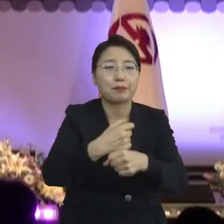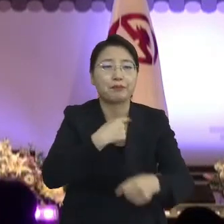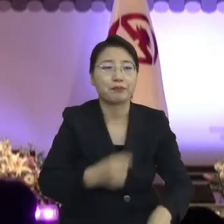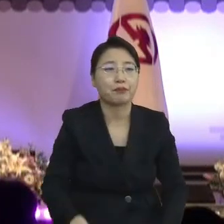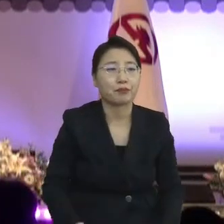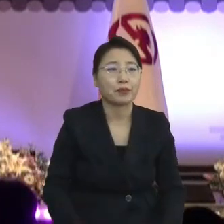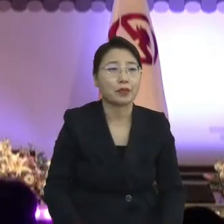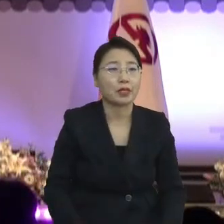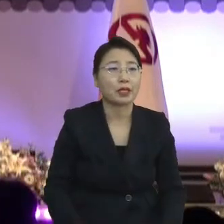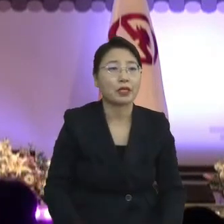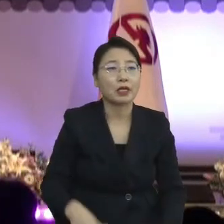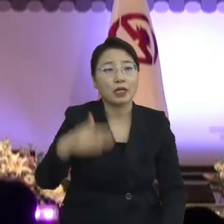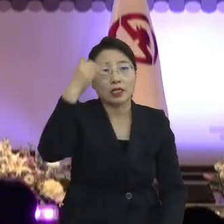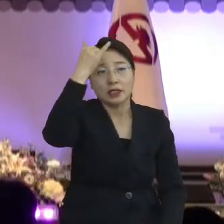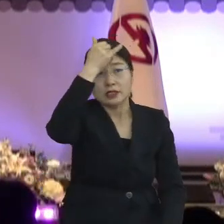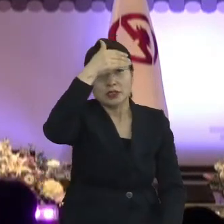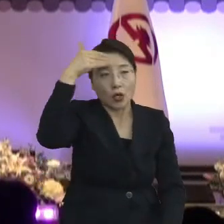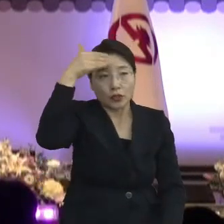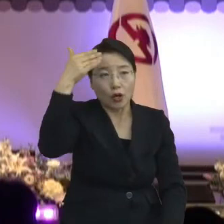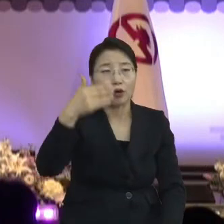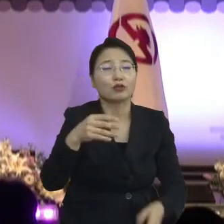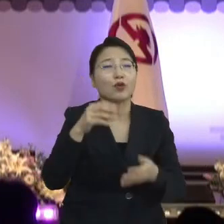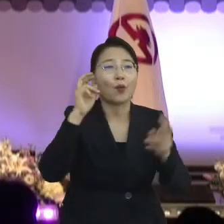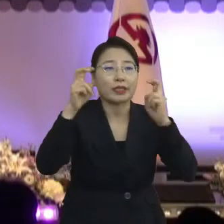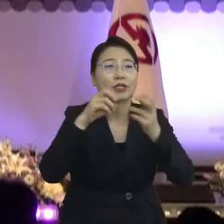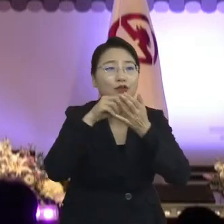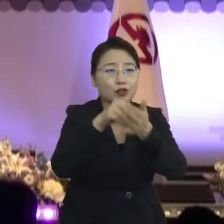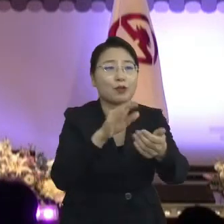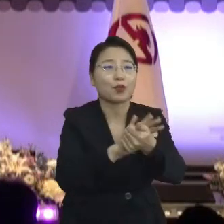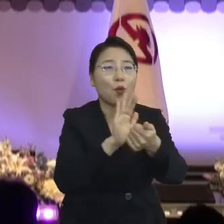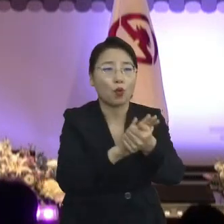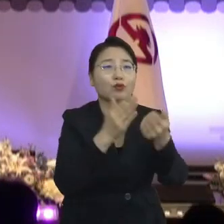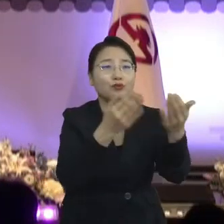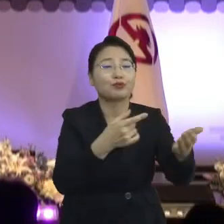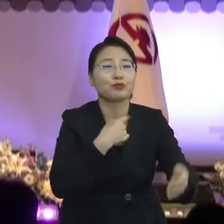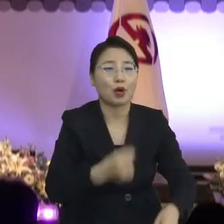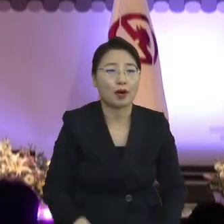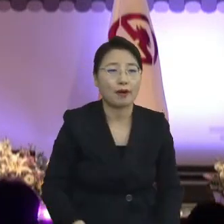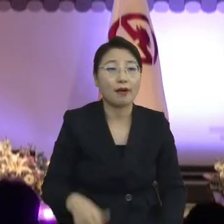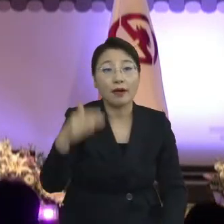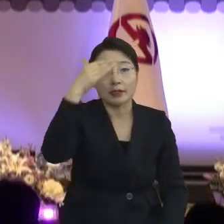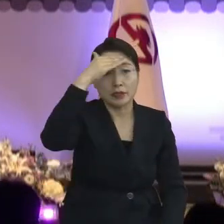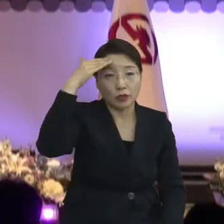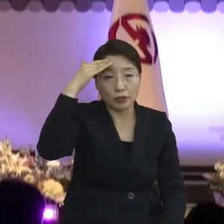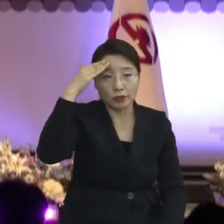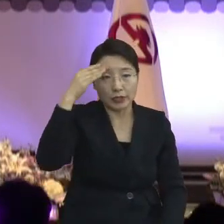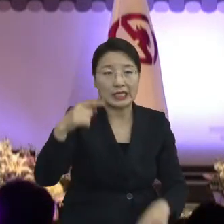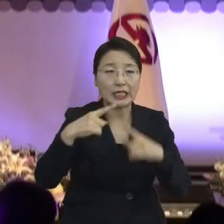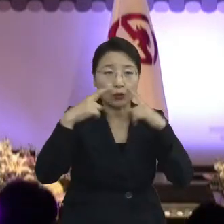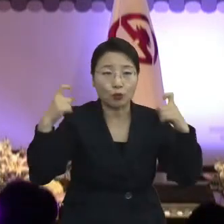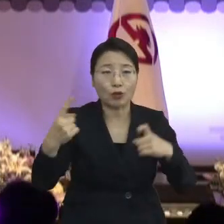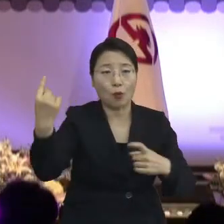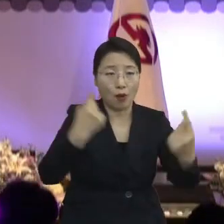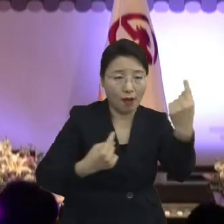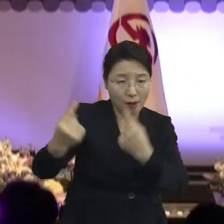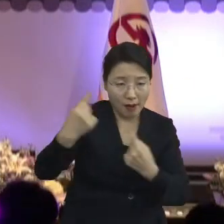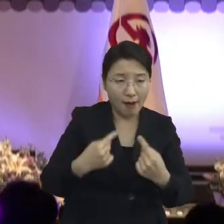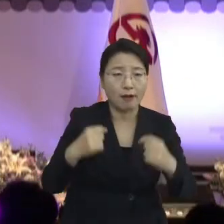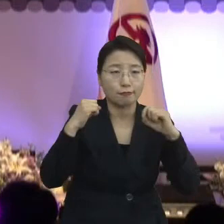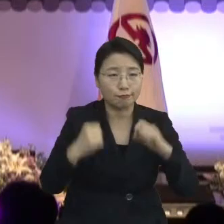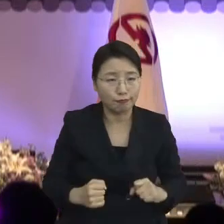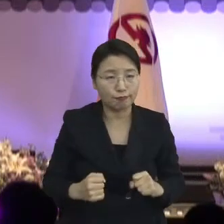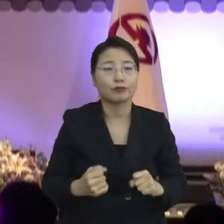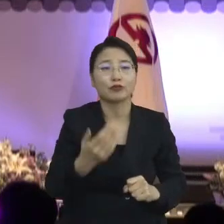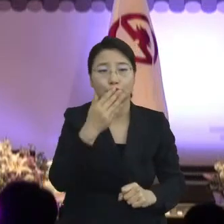청년 취업사관학교를 내실 있게 운영하여 청년들이 동대문구를 찾아오고 머무르게 하겠습니다.